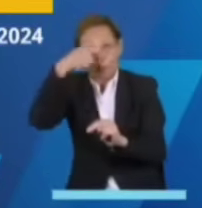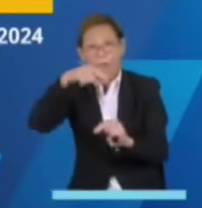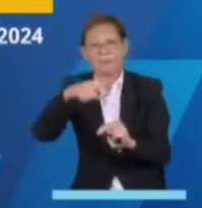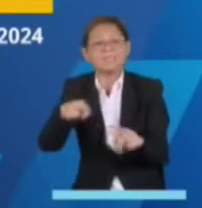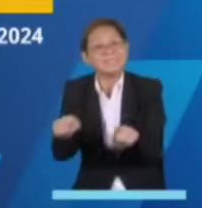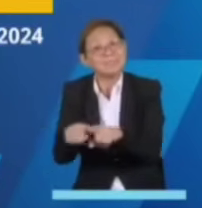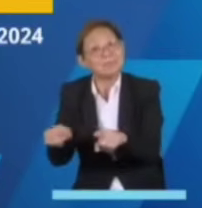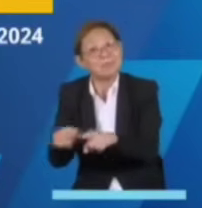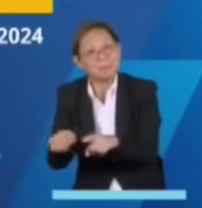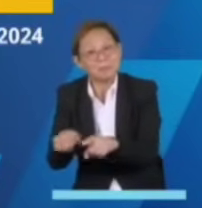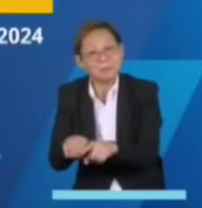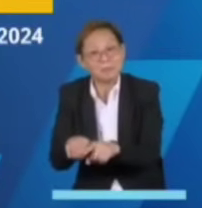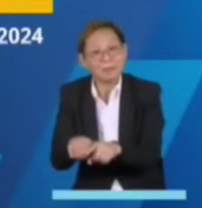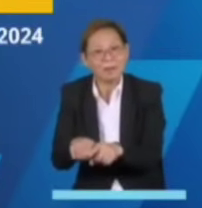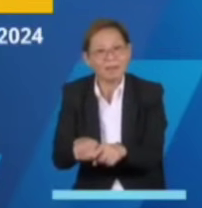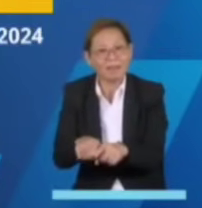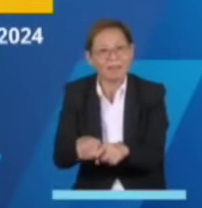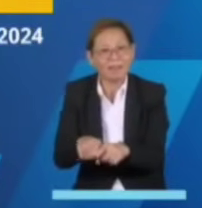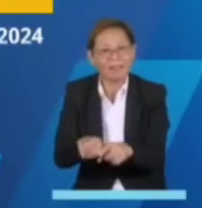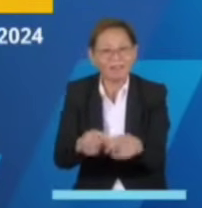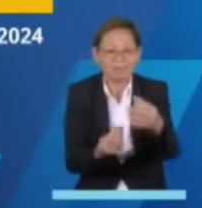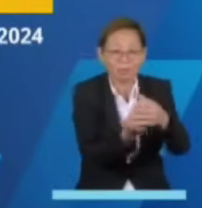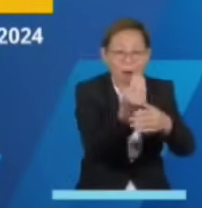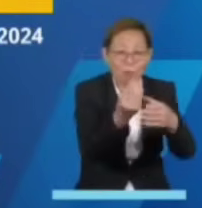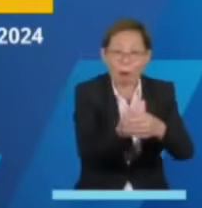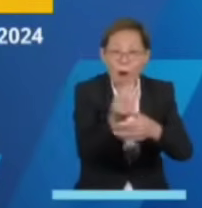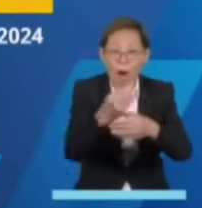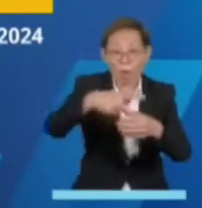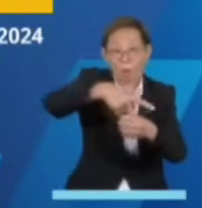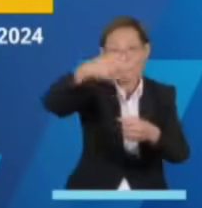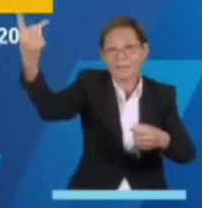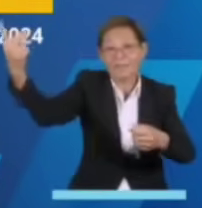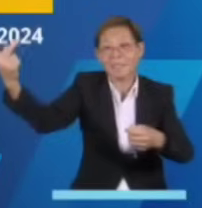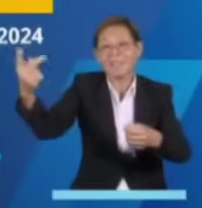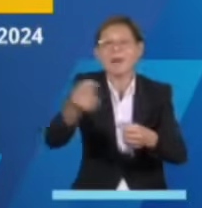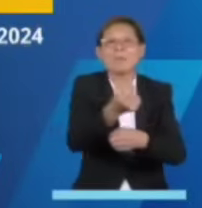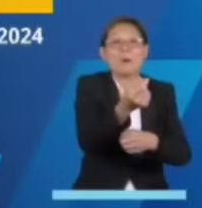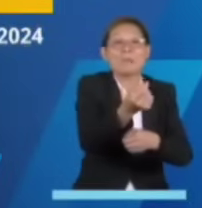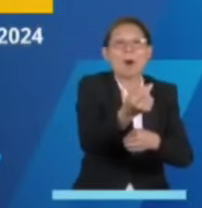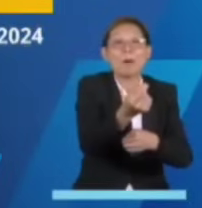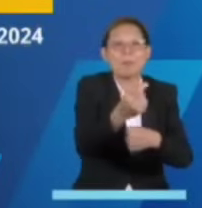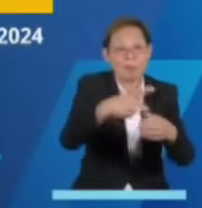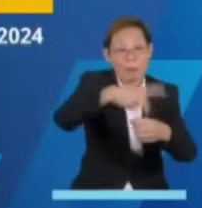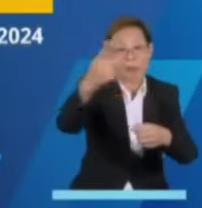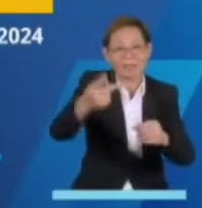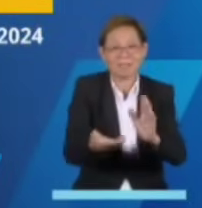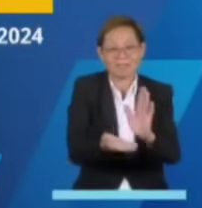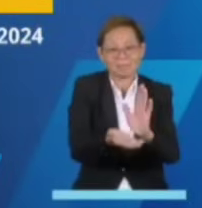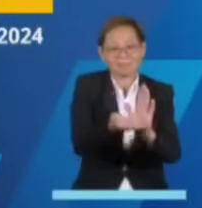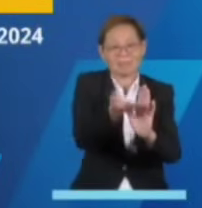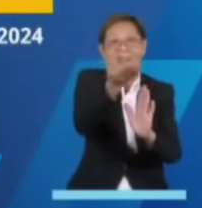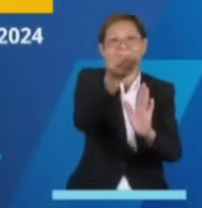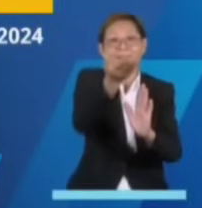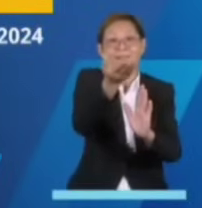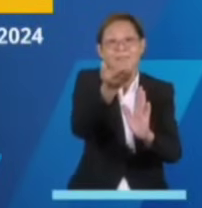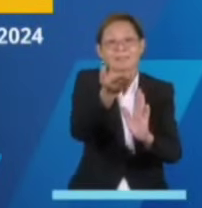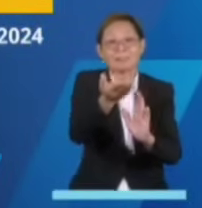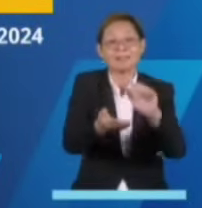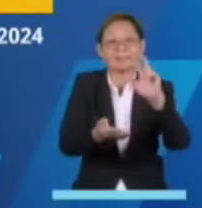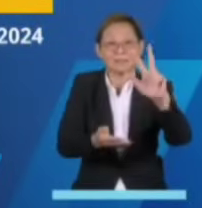Begitu juga bagi pesawah. Kadar skim subsidi harga padi ditingkatkan dari